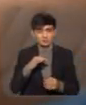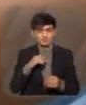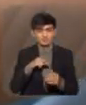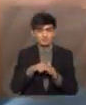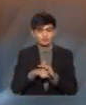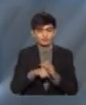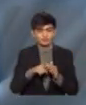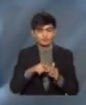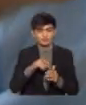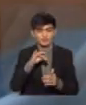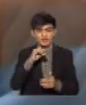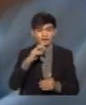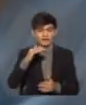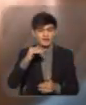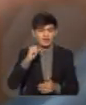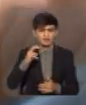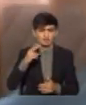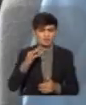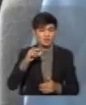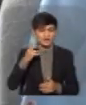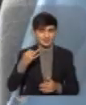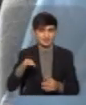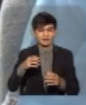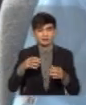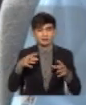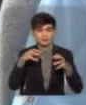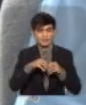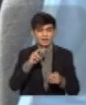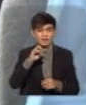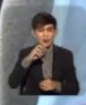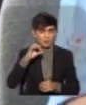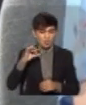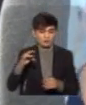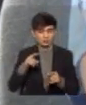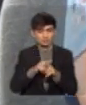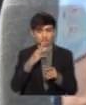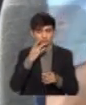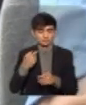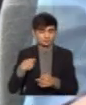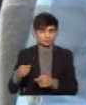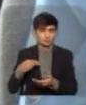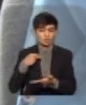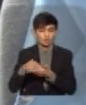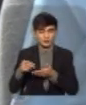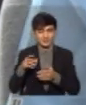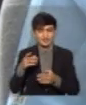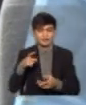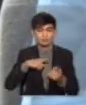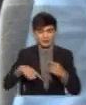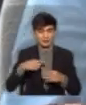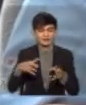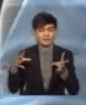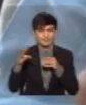и фрикционный напор при закупаем импорт за рубежом мы вместе с этим